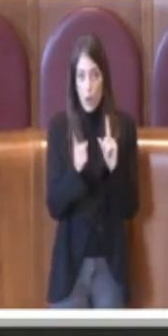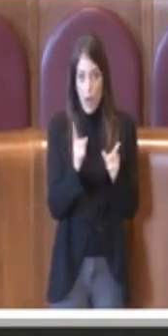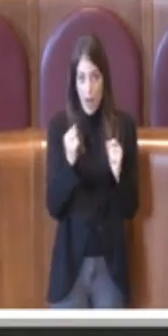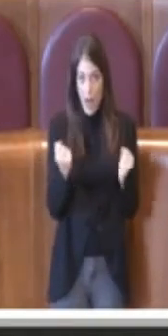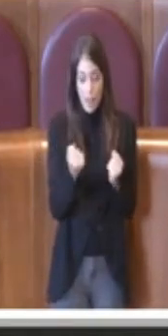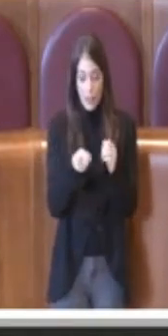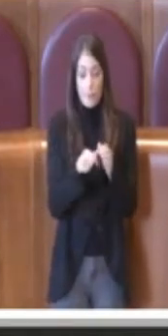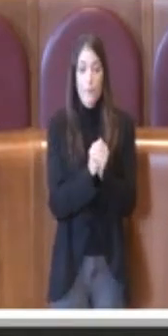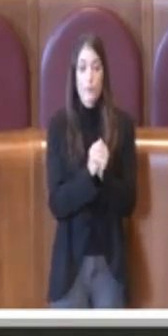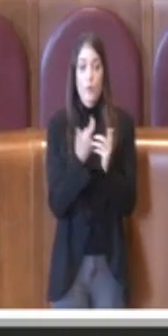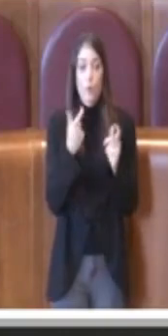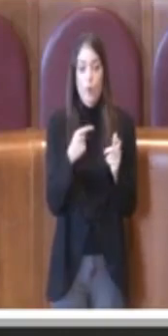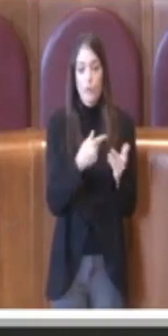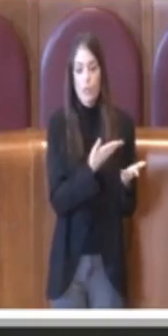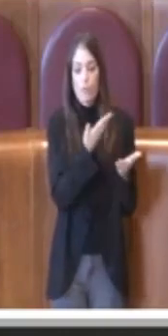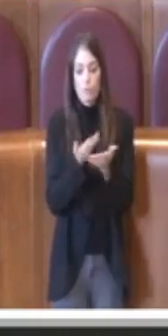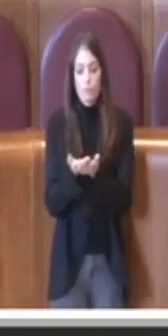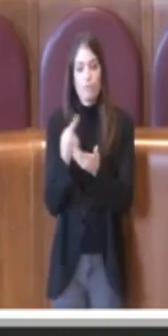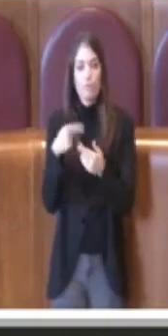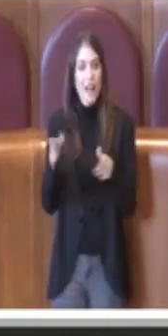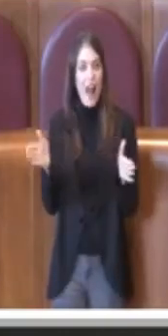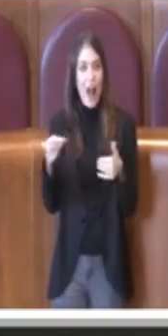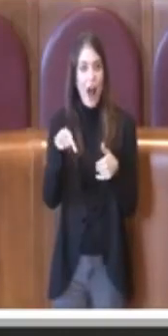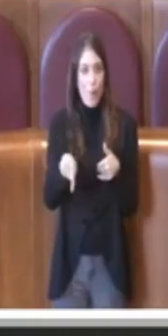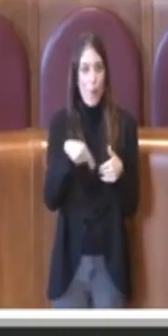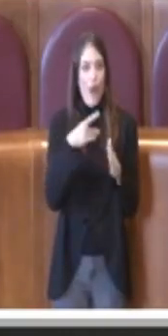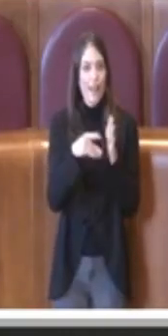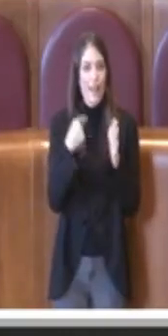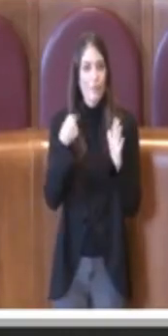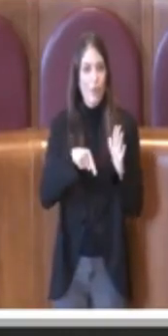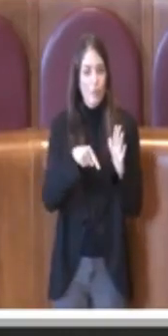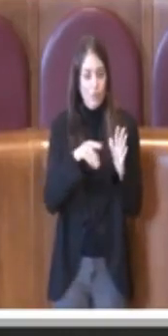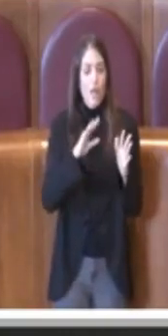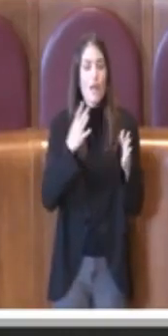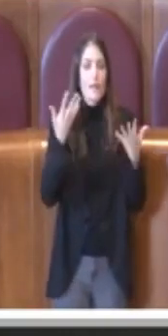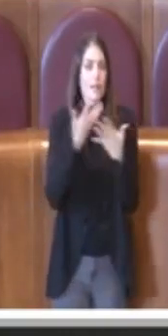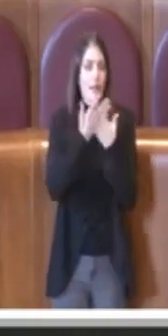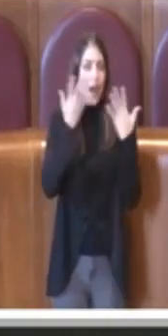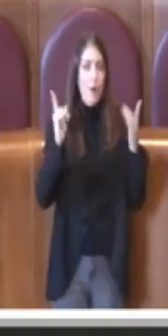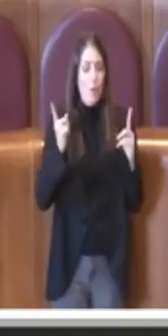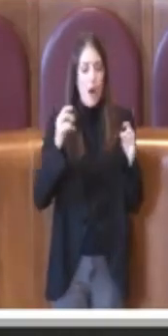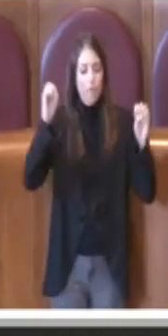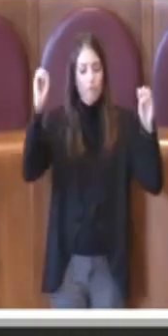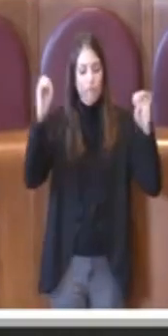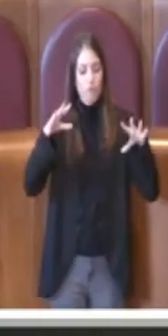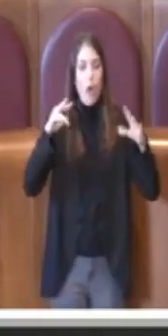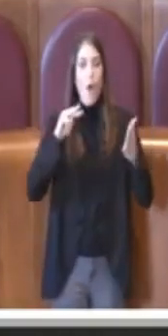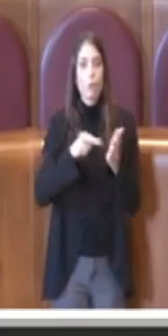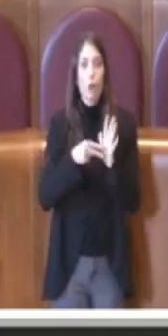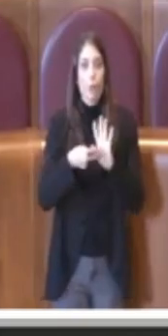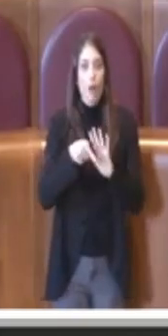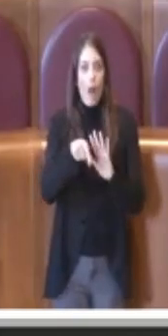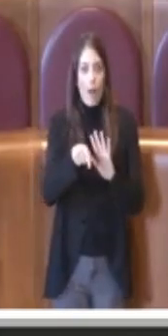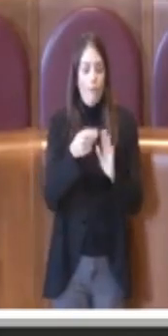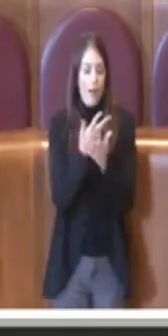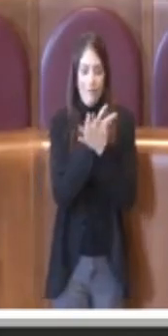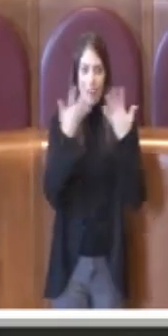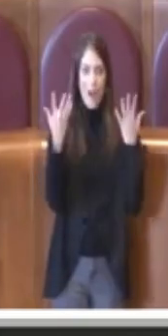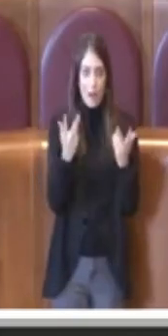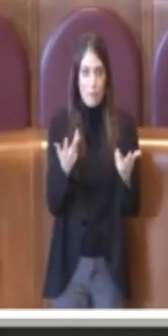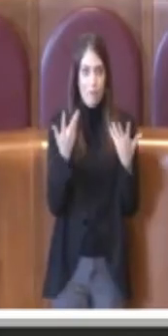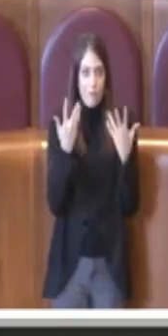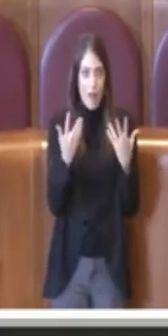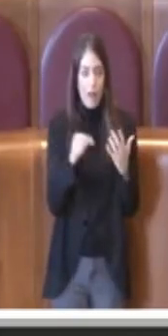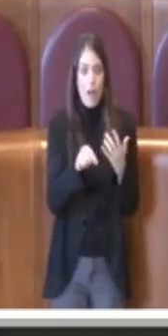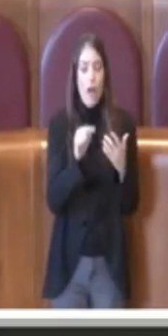perché portando in aula questa delibera ovviamente si accendono i riflettori su questa problematica e si accendono i